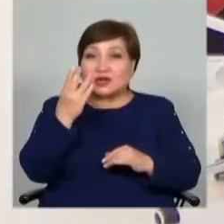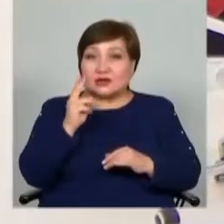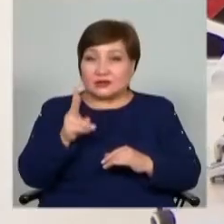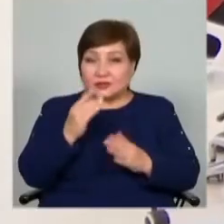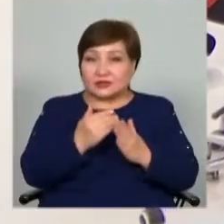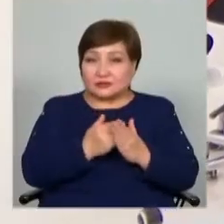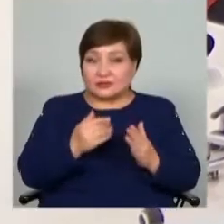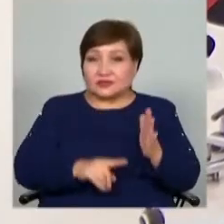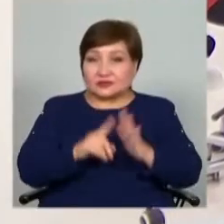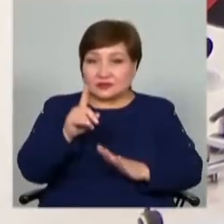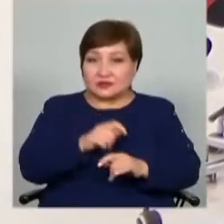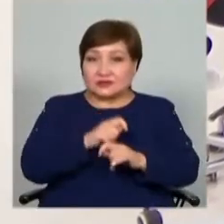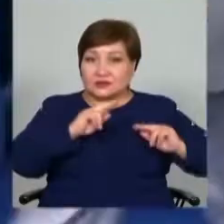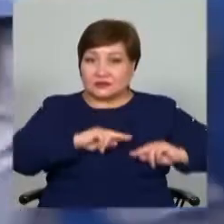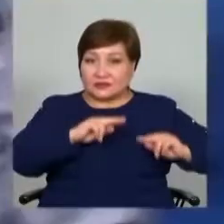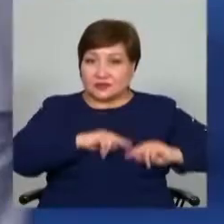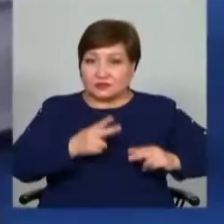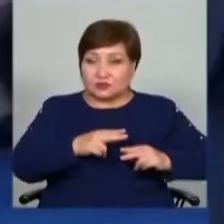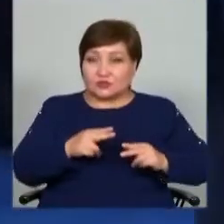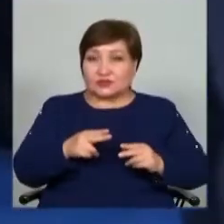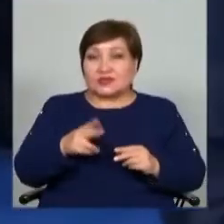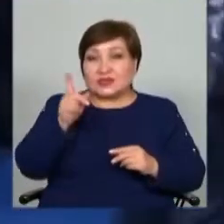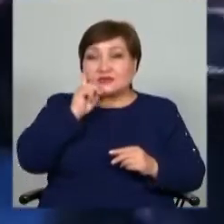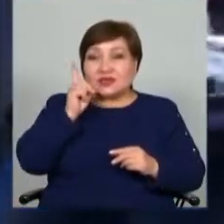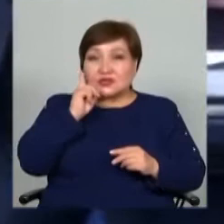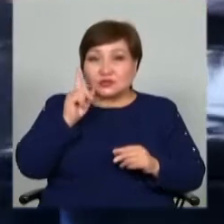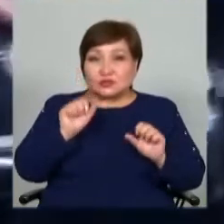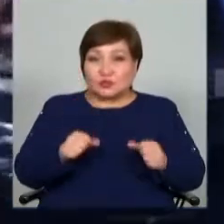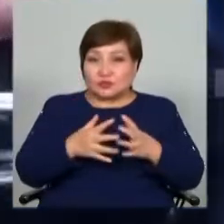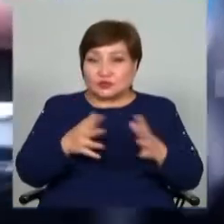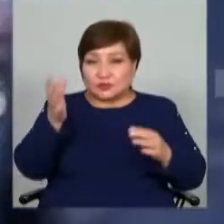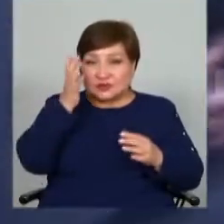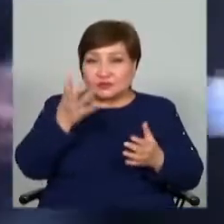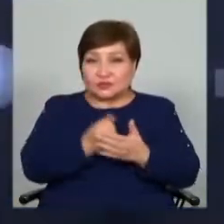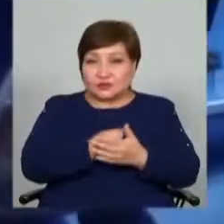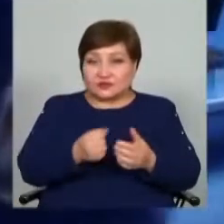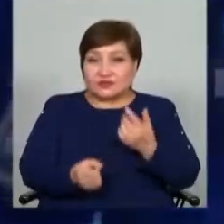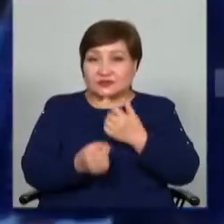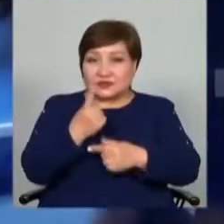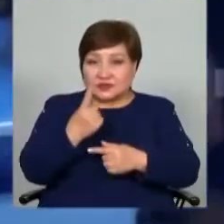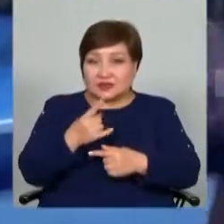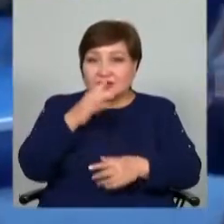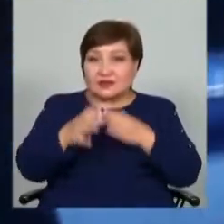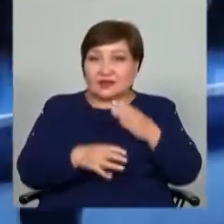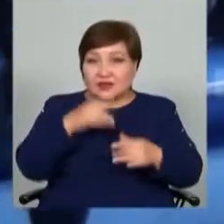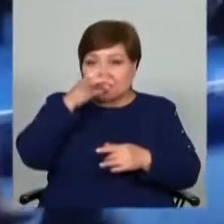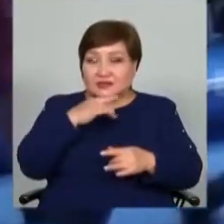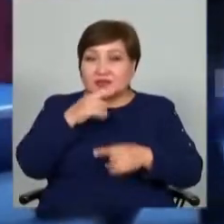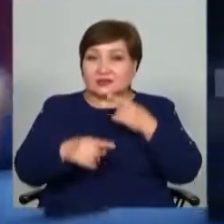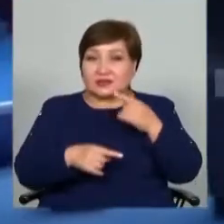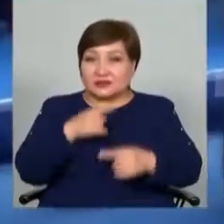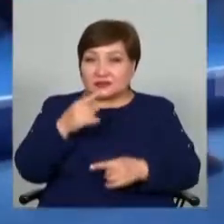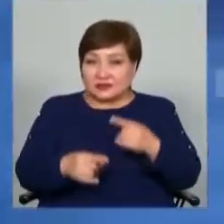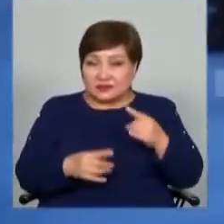жастарына терең білім алуға мүмкіндік туды. Ал осыдан 10 жыл бұрын Елордада халықаралық қазақ тілі қоғамының 4-ші құрылтайы өтті. Бұл шараға